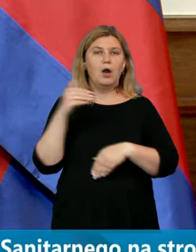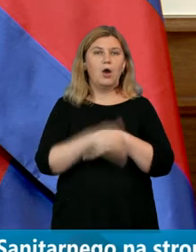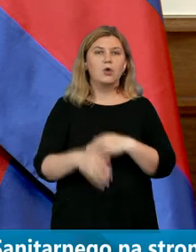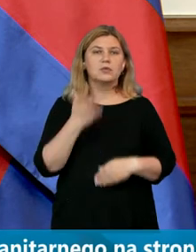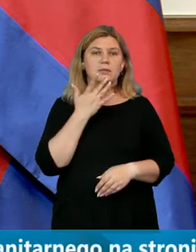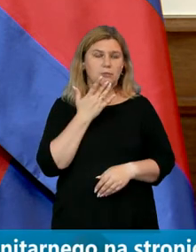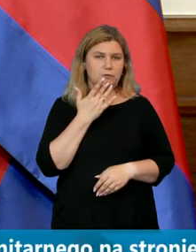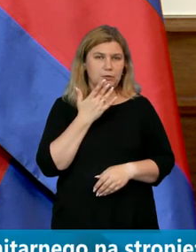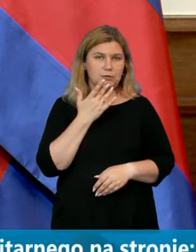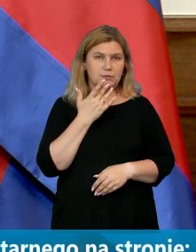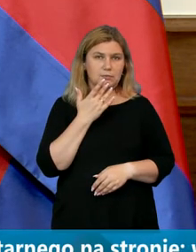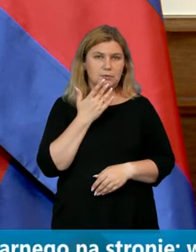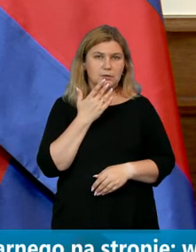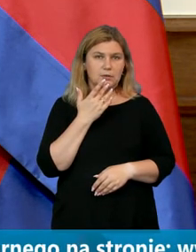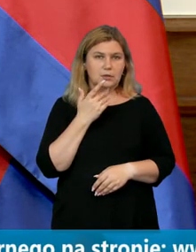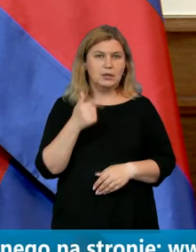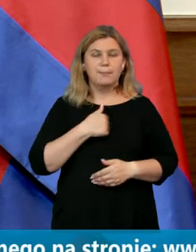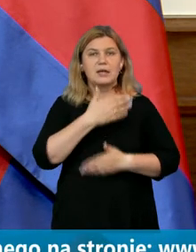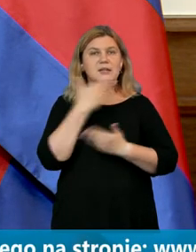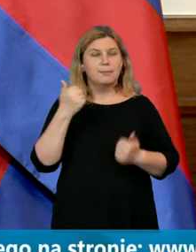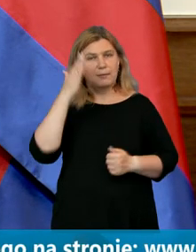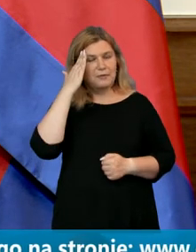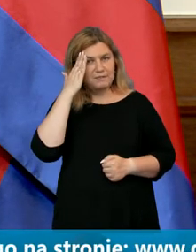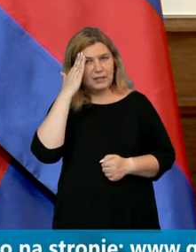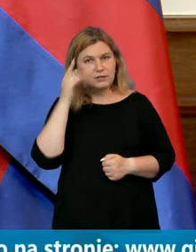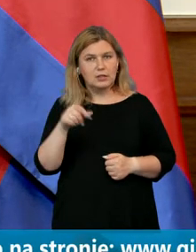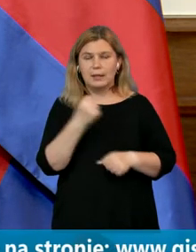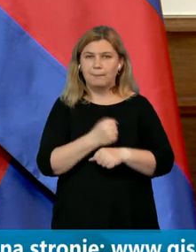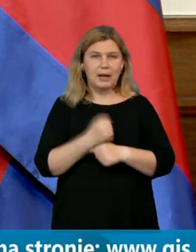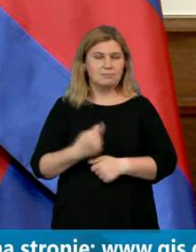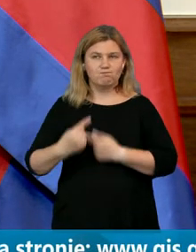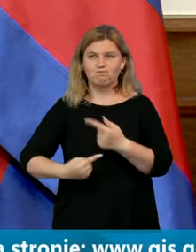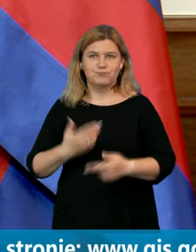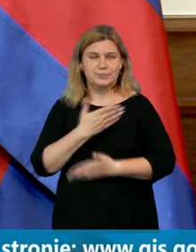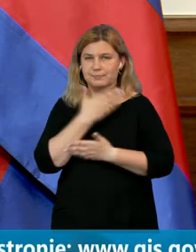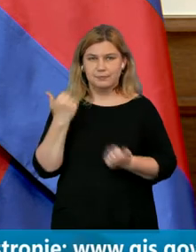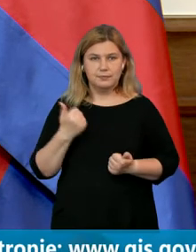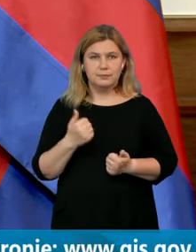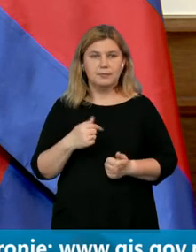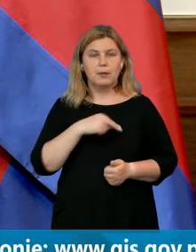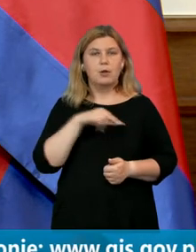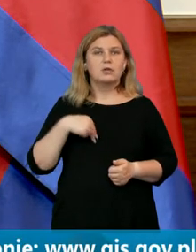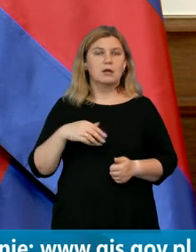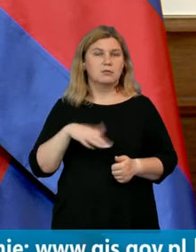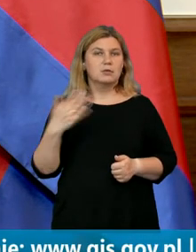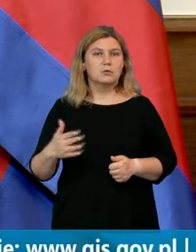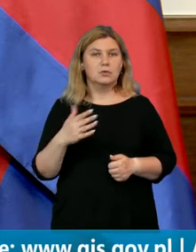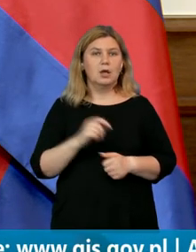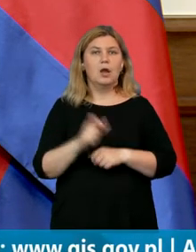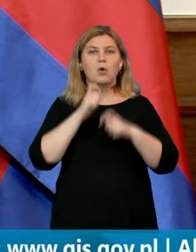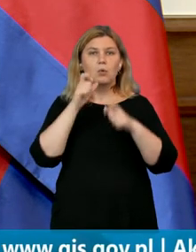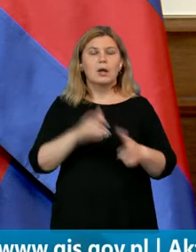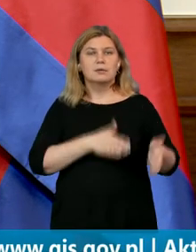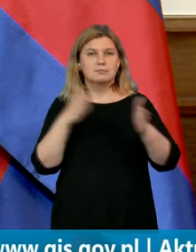mówiliśmy. Przynajmniej my nie mamy takiej wiedzy. Te prace nie postępują. Po naszej stronie są ogłaszane kolejne przetargi